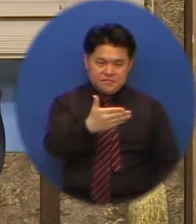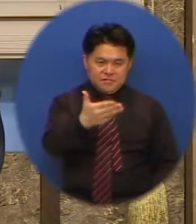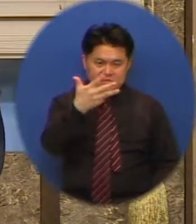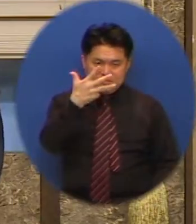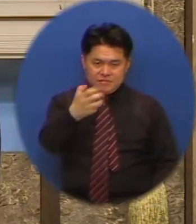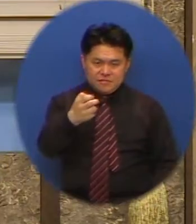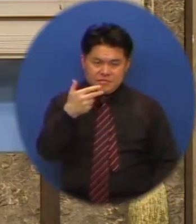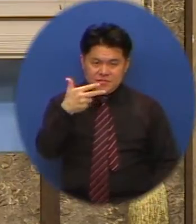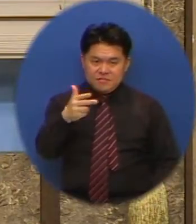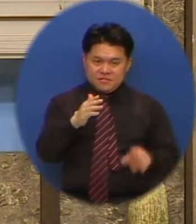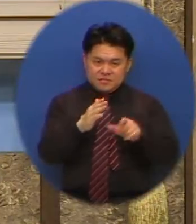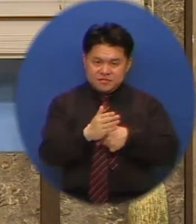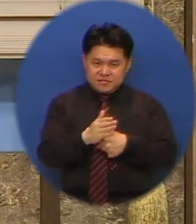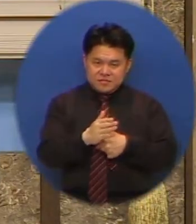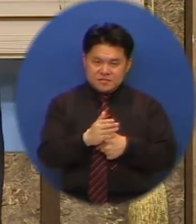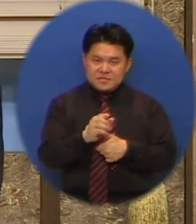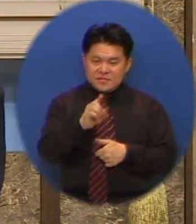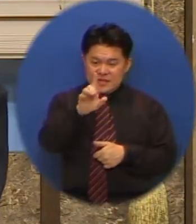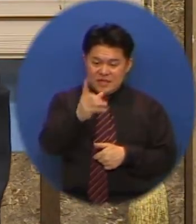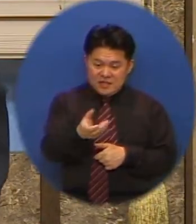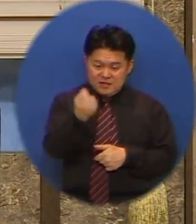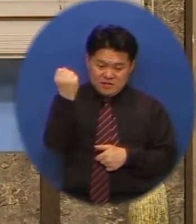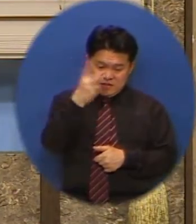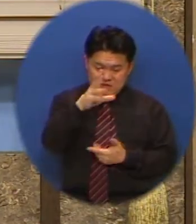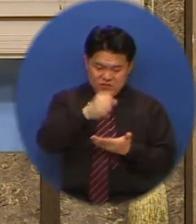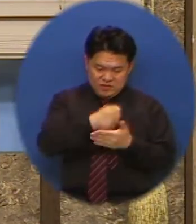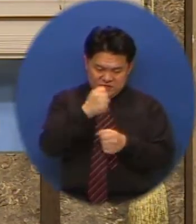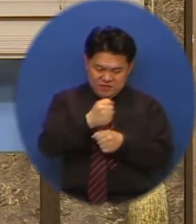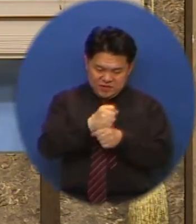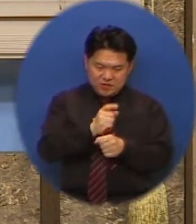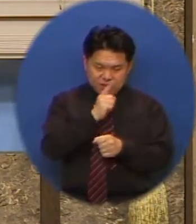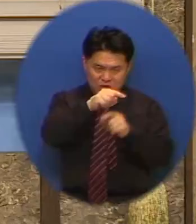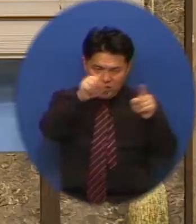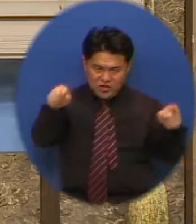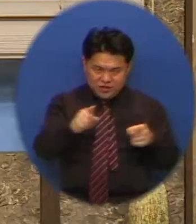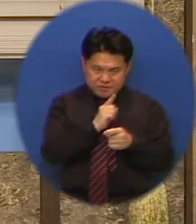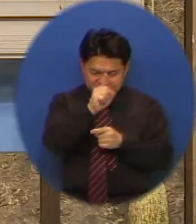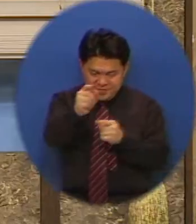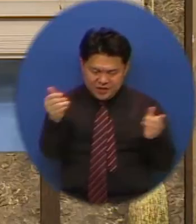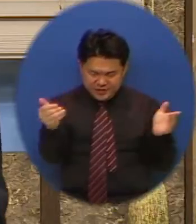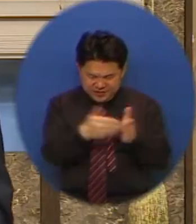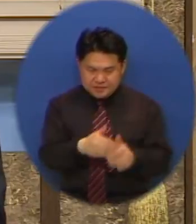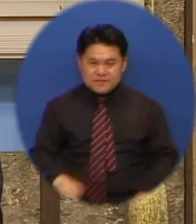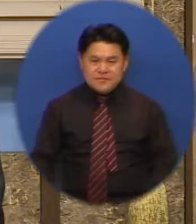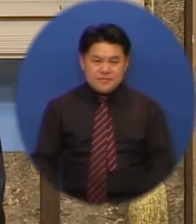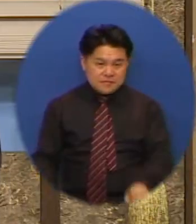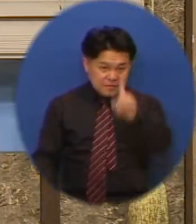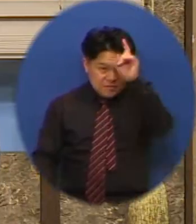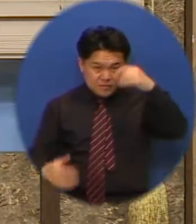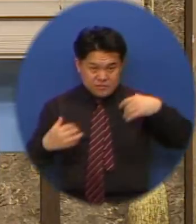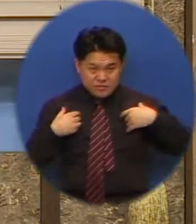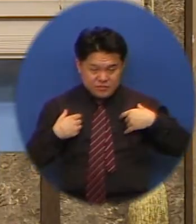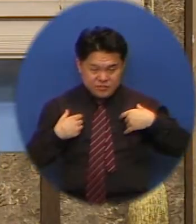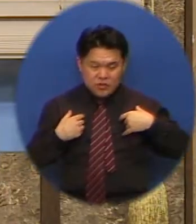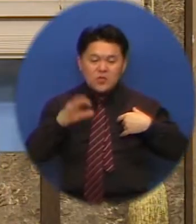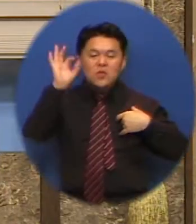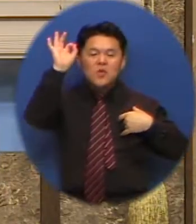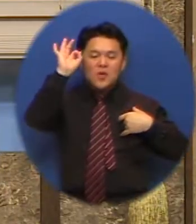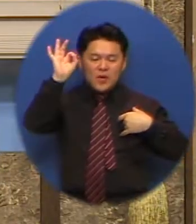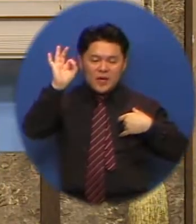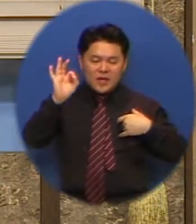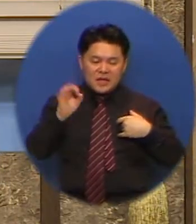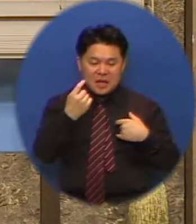그것만 갖고 그거 하나만 단일 주제를 해 가지고 독립 보고서를 냈습니다. 예. 그랬더니 정부에서 이제 절충안으로